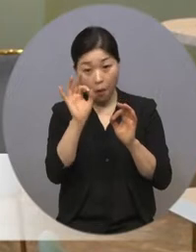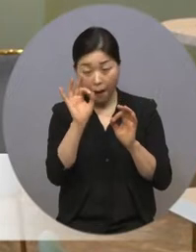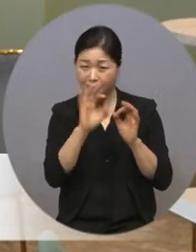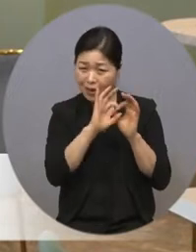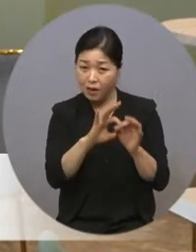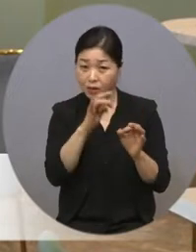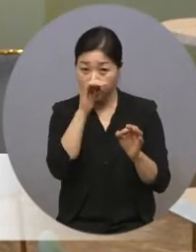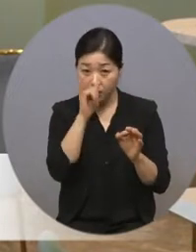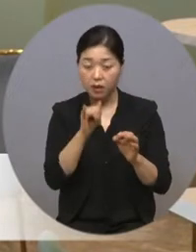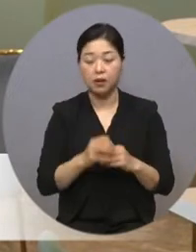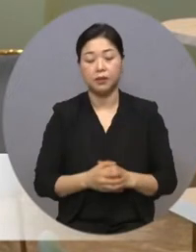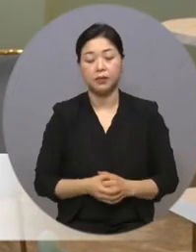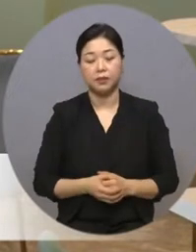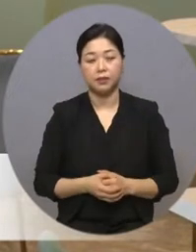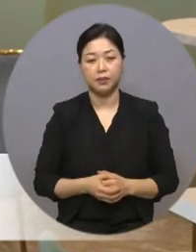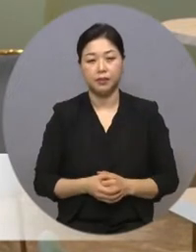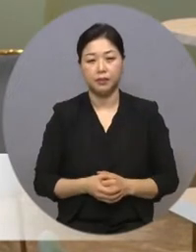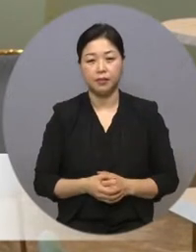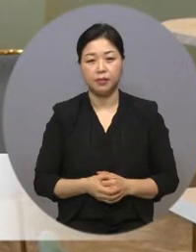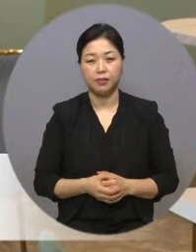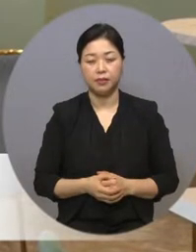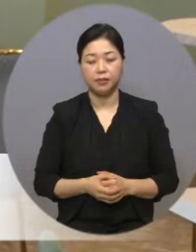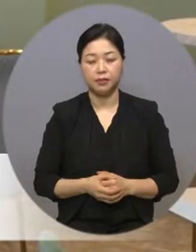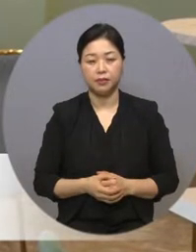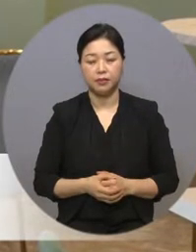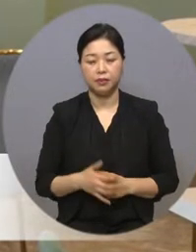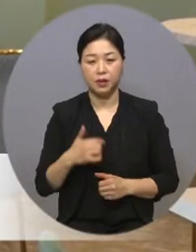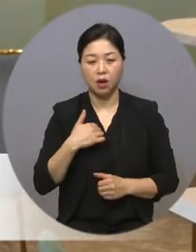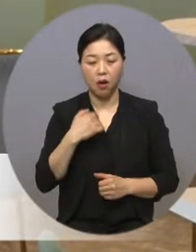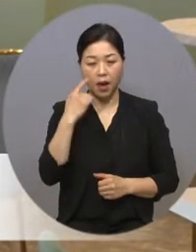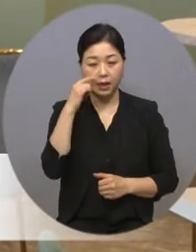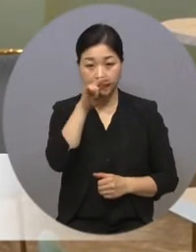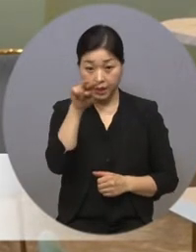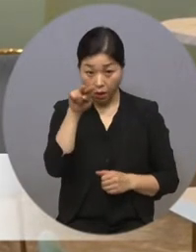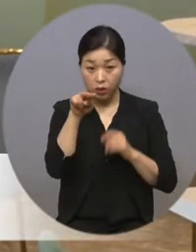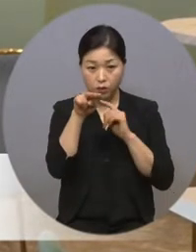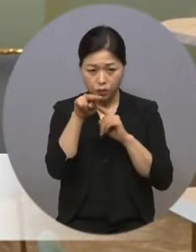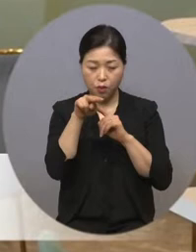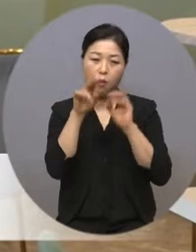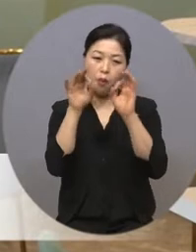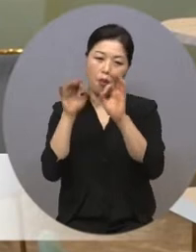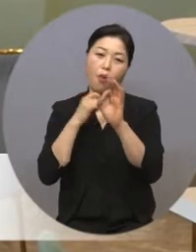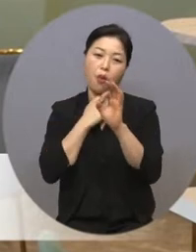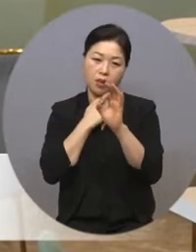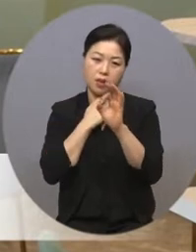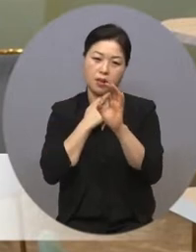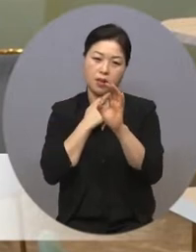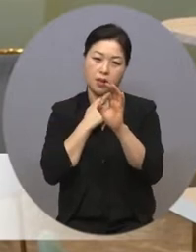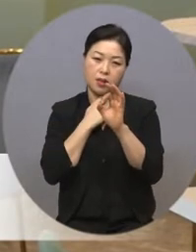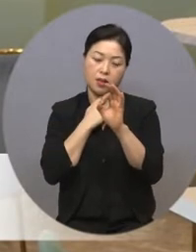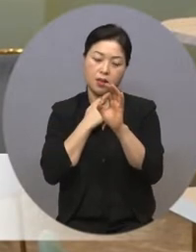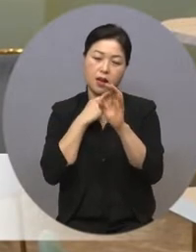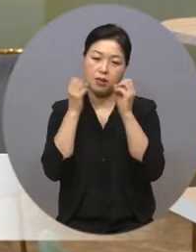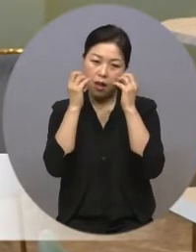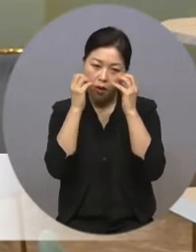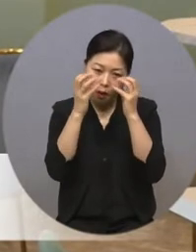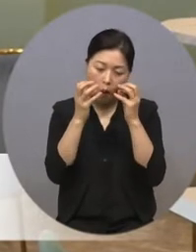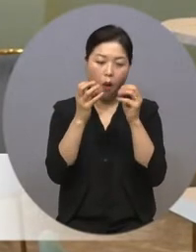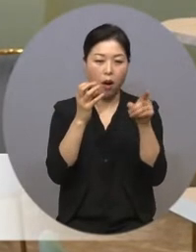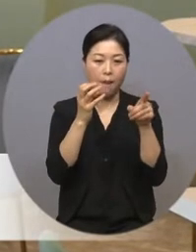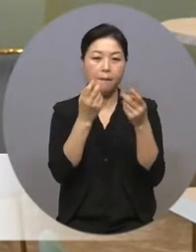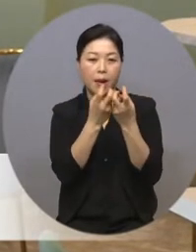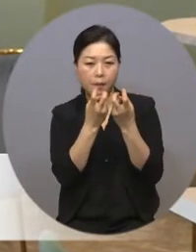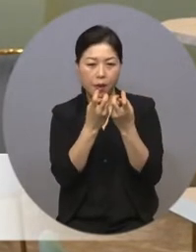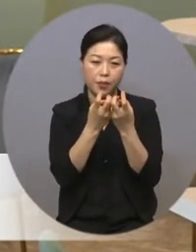거기에서 저는 저 나름의 그 시선으로 한번 바라보고 싶어가지고 새로운 시도도 해보면서